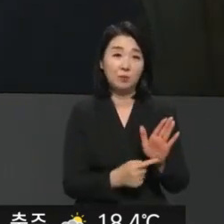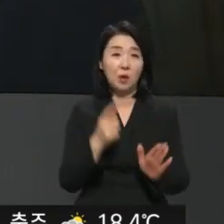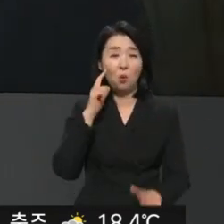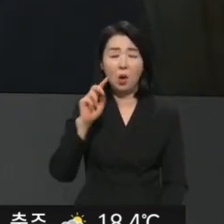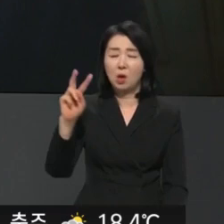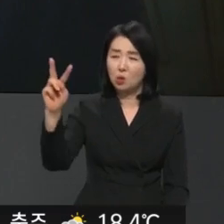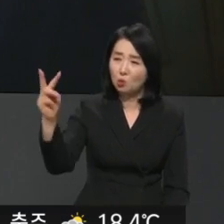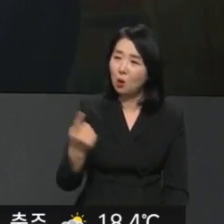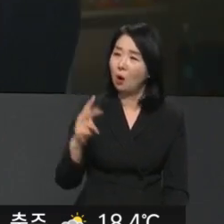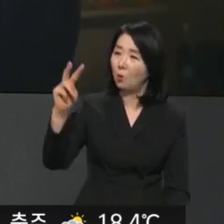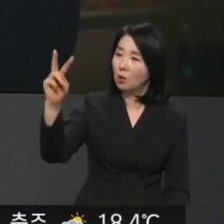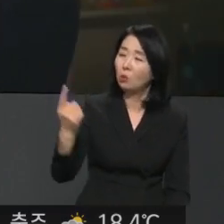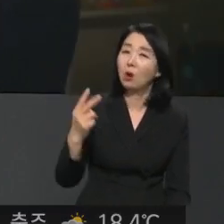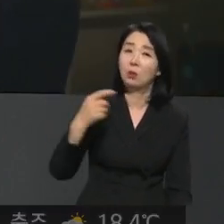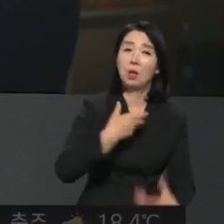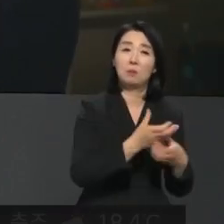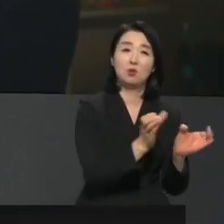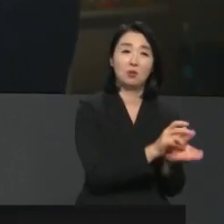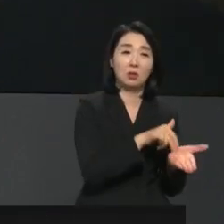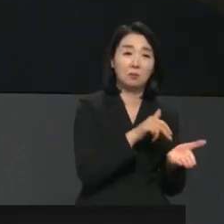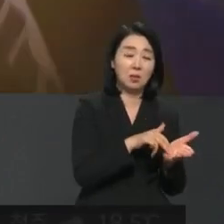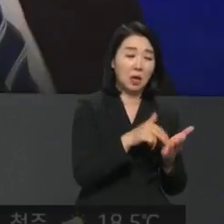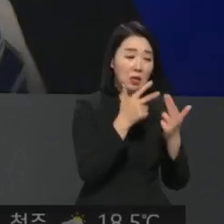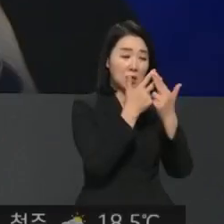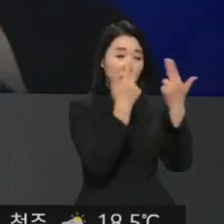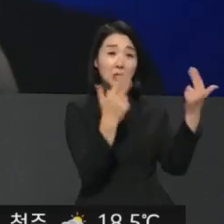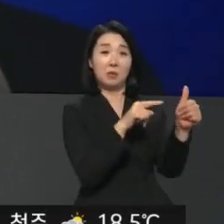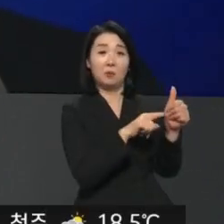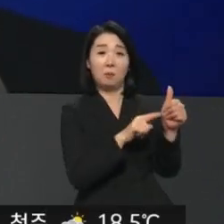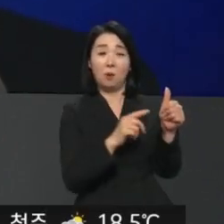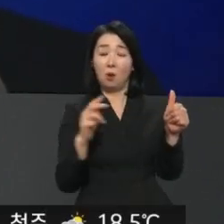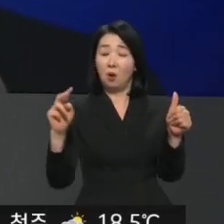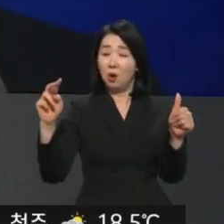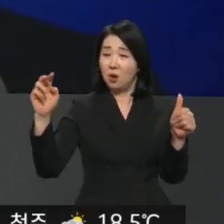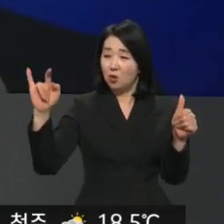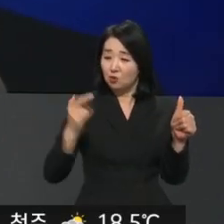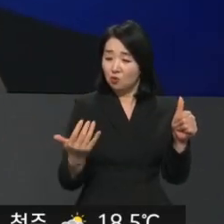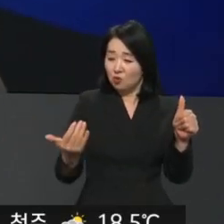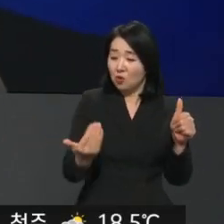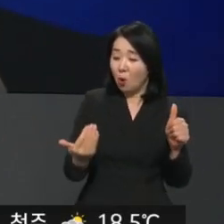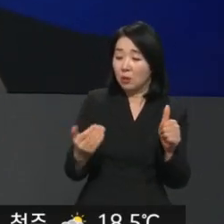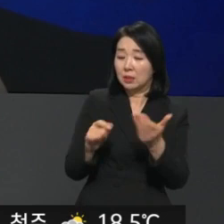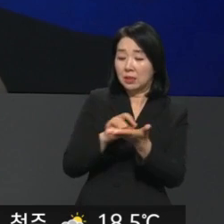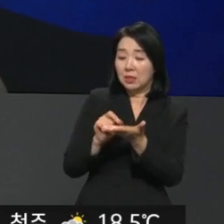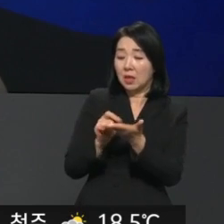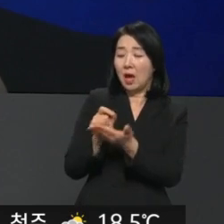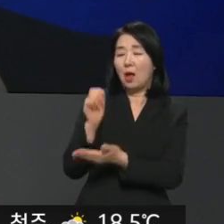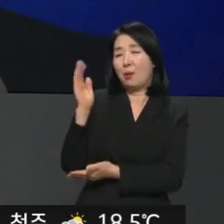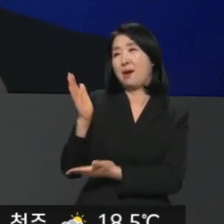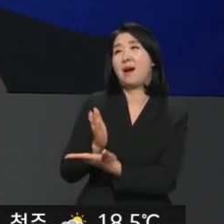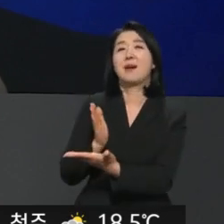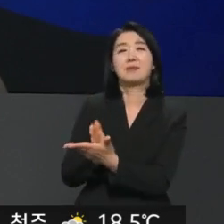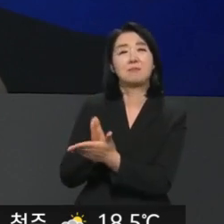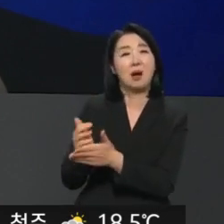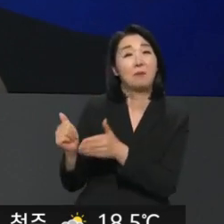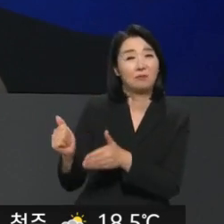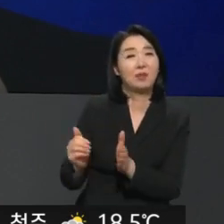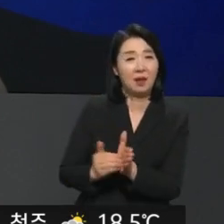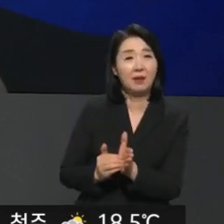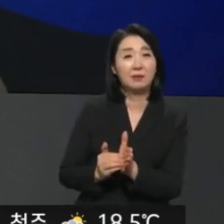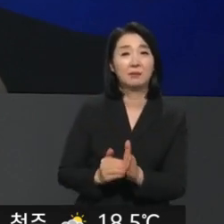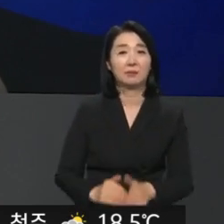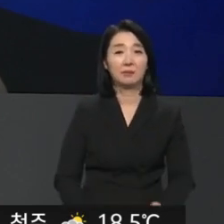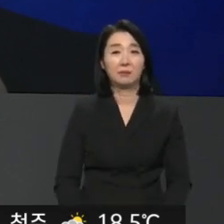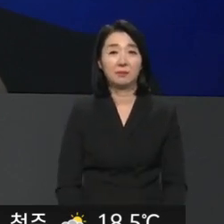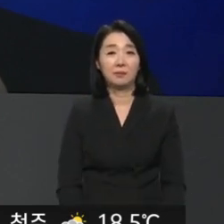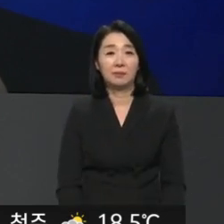돌아오라 송영길을 외치는 당, 거기에 이재명 대표는 귀국 전 기자회견을 하지 말아달라고도 요청했다는 사실이 저희 JTBC